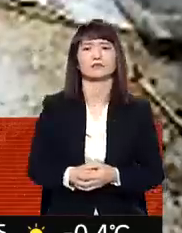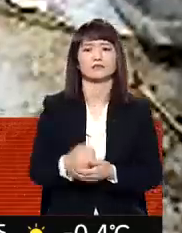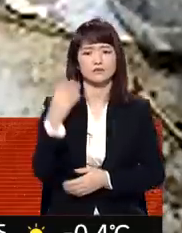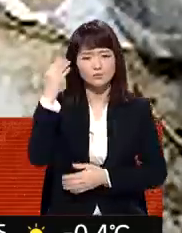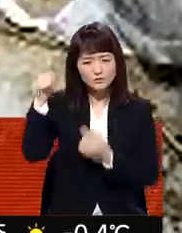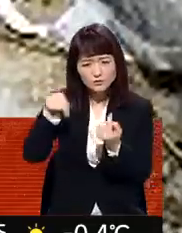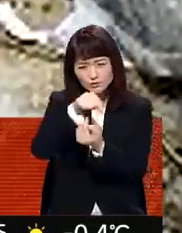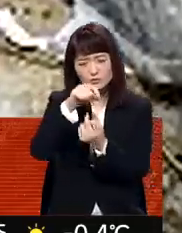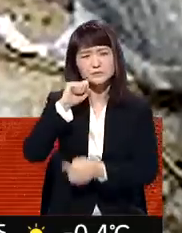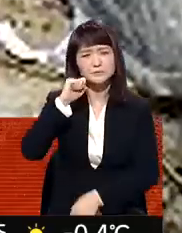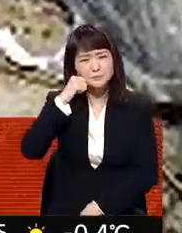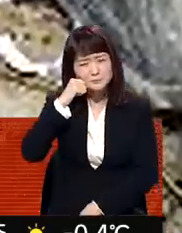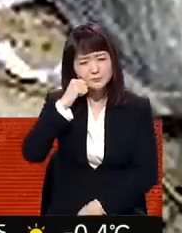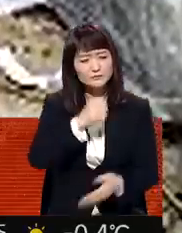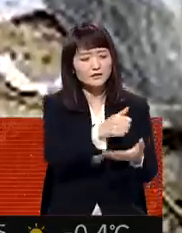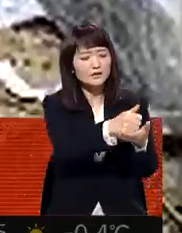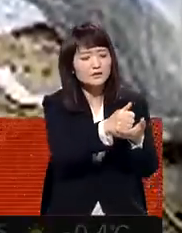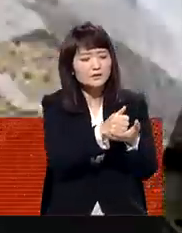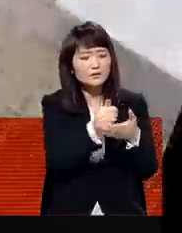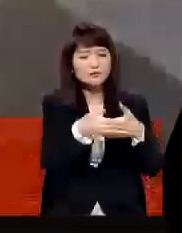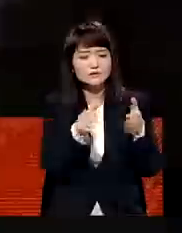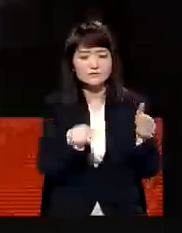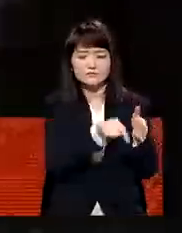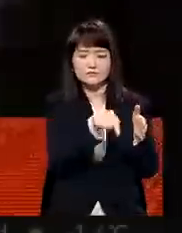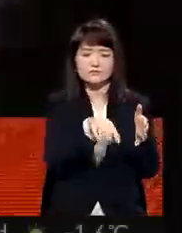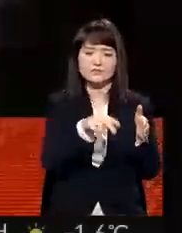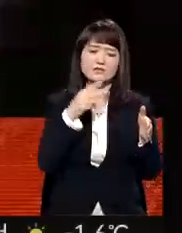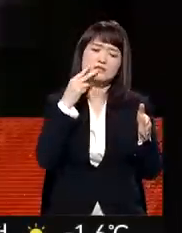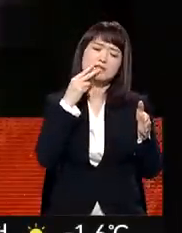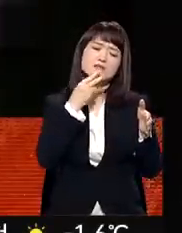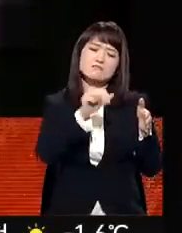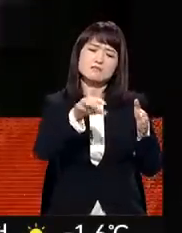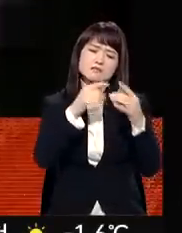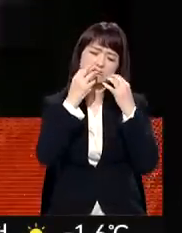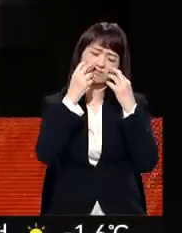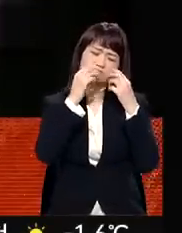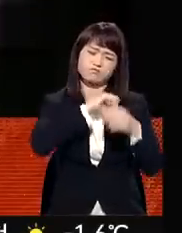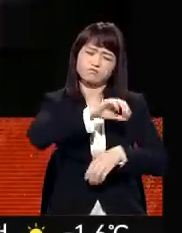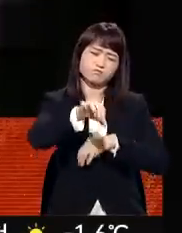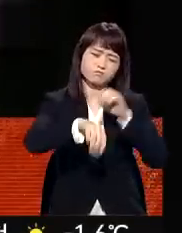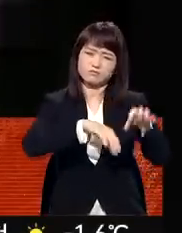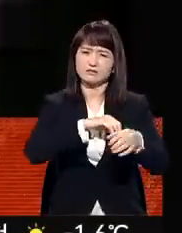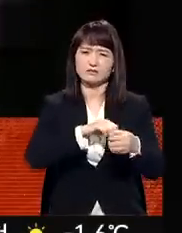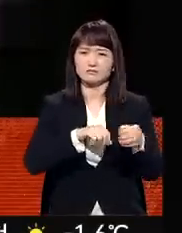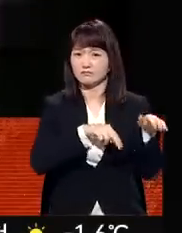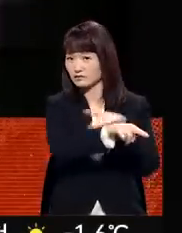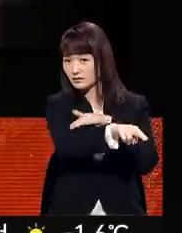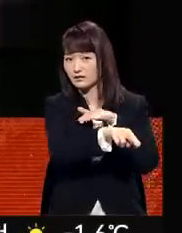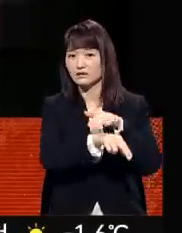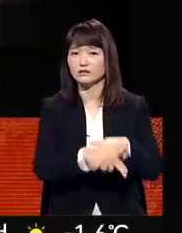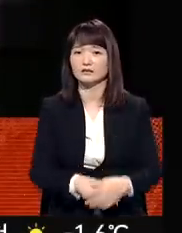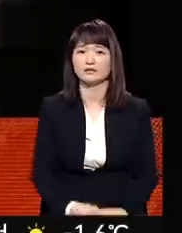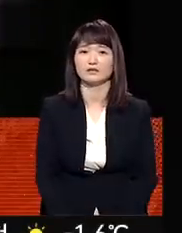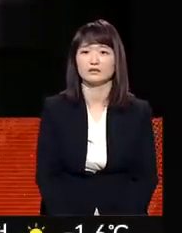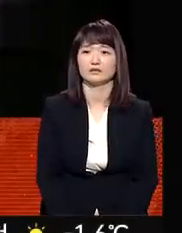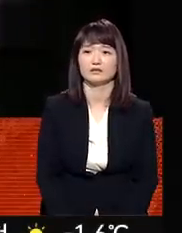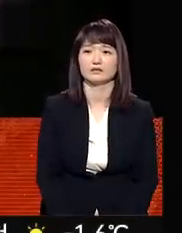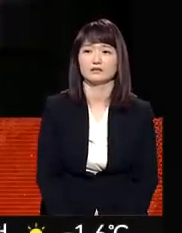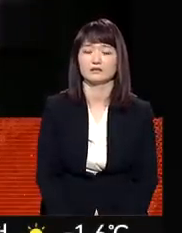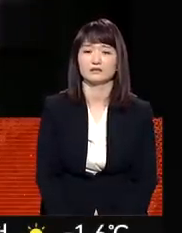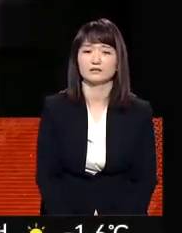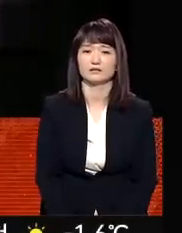합니다 그런데 한 손님이 객실을 저렇게 보시다시피 단백질과 각종 쓰레기로 난장판을 만들고 도주한 상태입니다